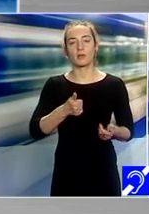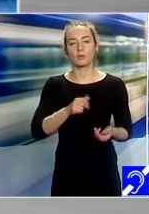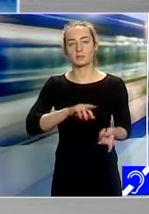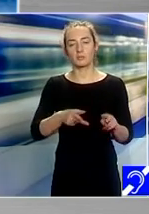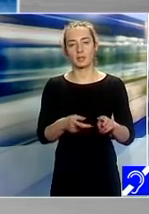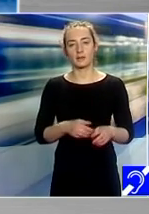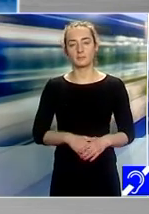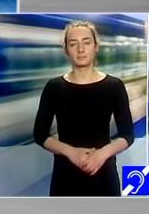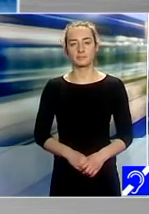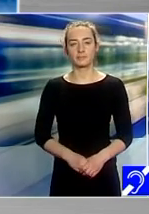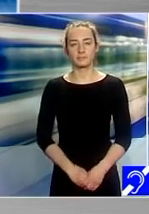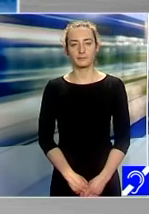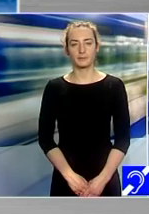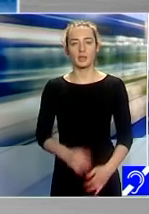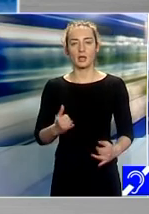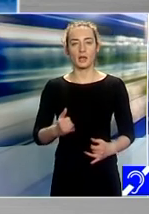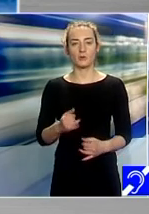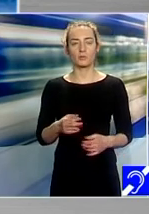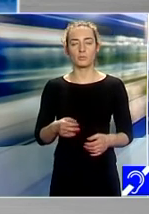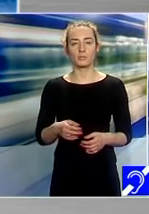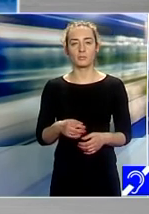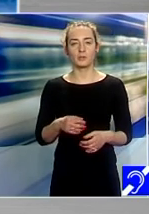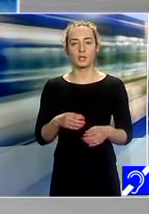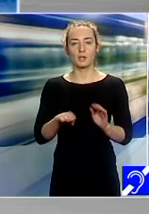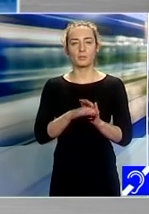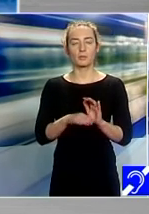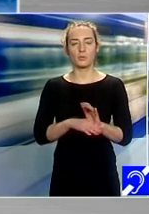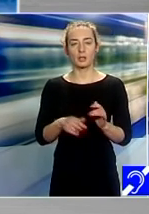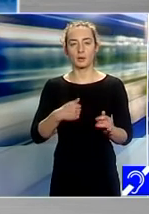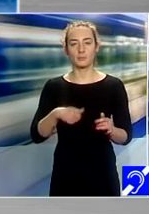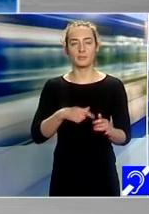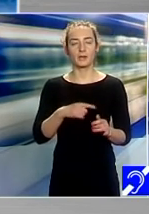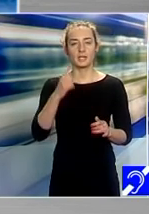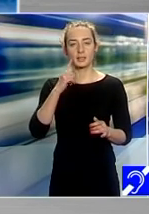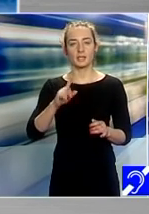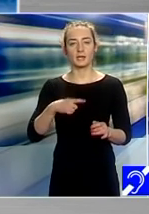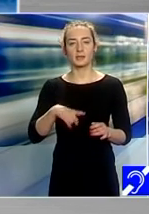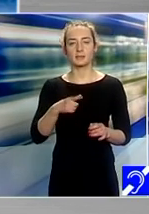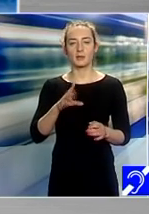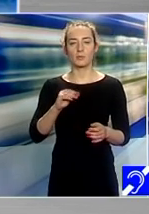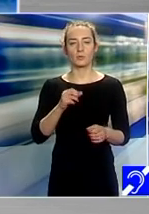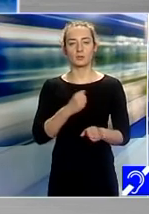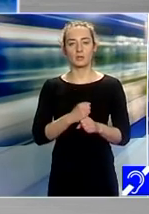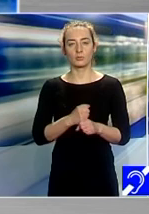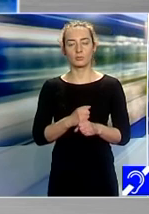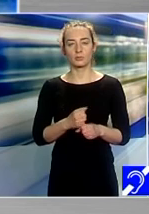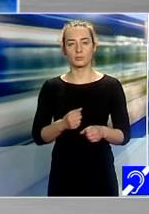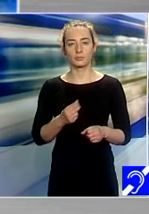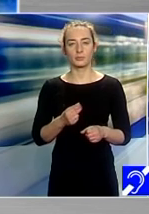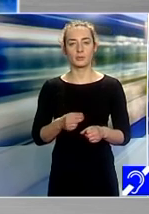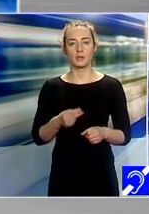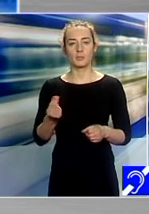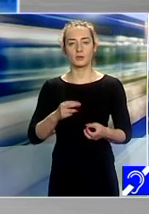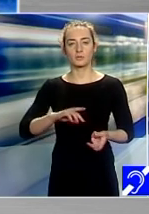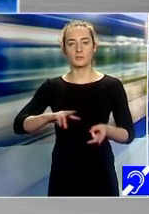cazuri. Deci cam asta ar fi ideea. Acum, revenind la program, părerea mea este că în programul acesta mai este mult de lucru, în sensul de a-l schimba